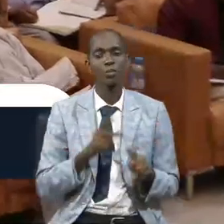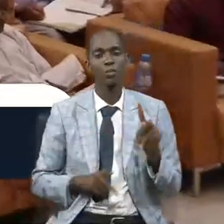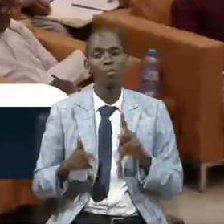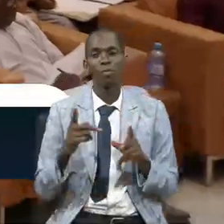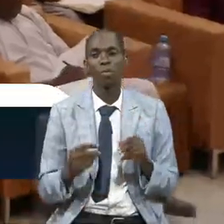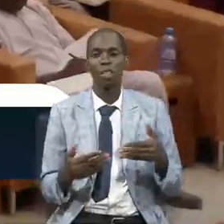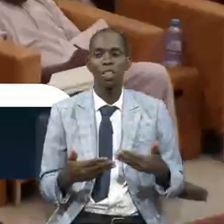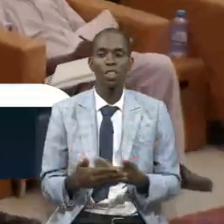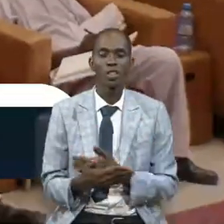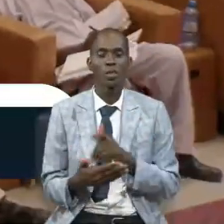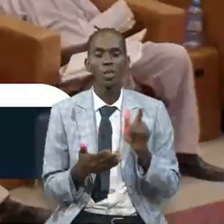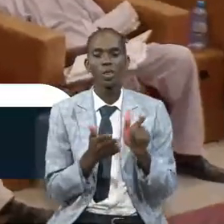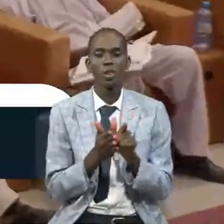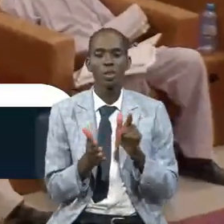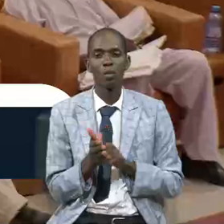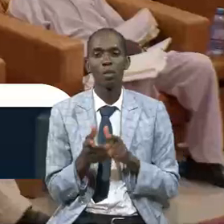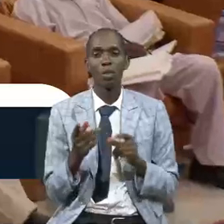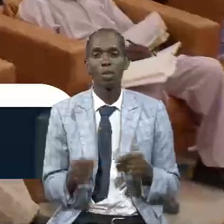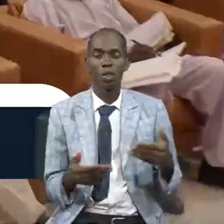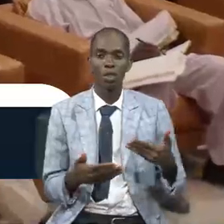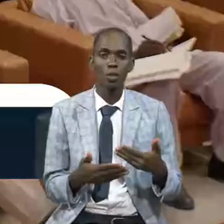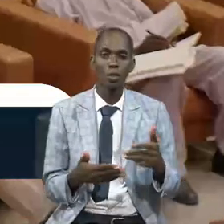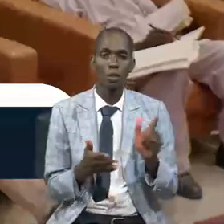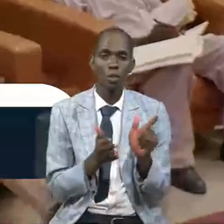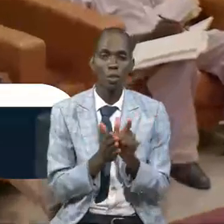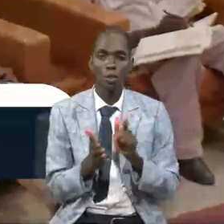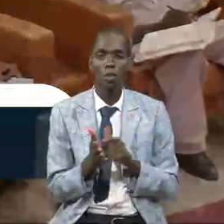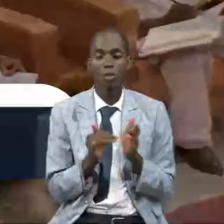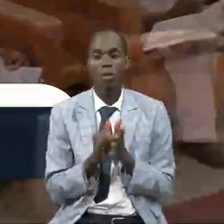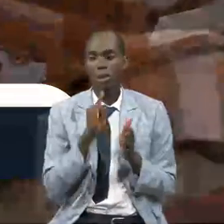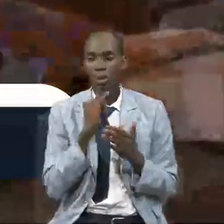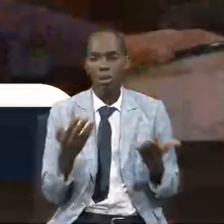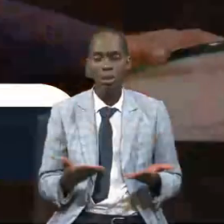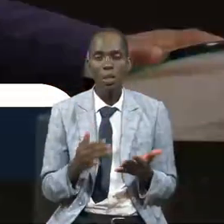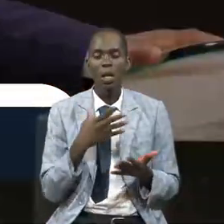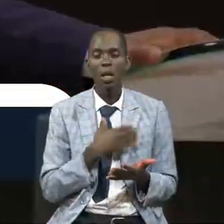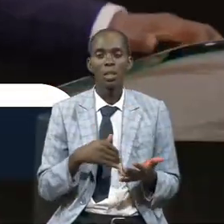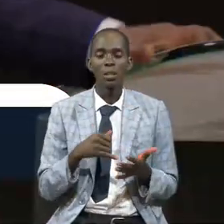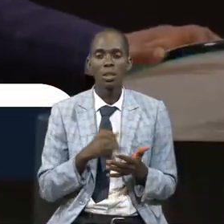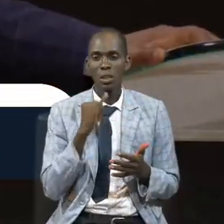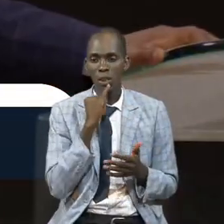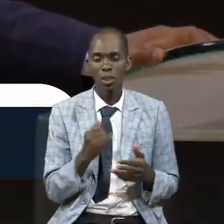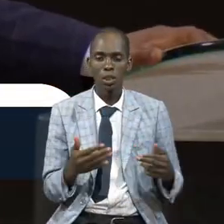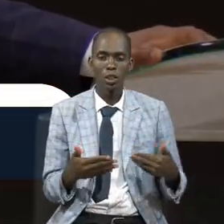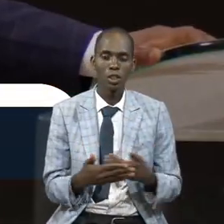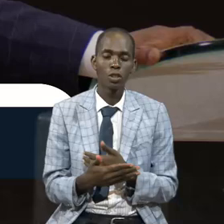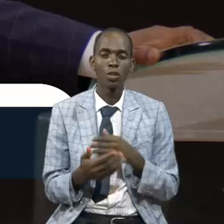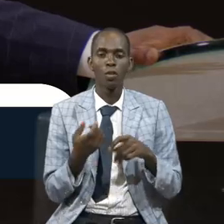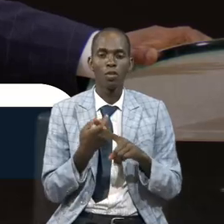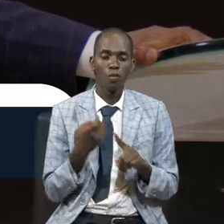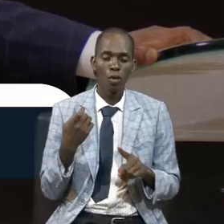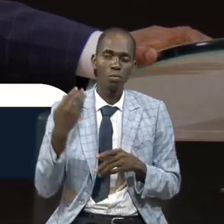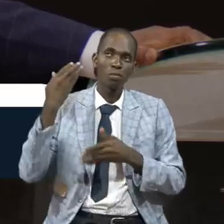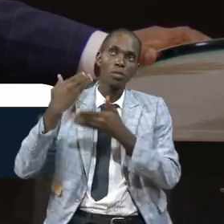de liberté renouvelée. La loi qui est encore là et qui est renouvelé de génération